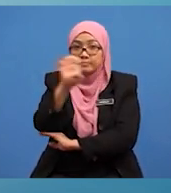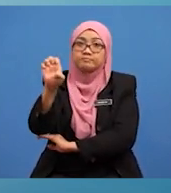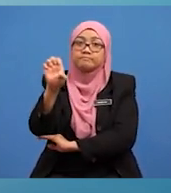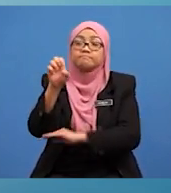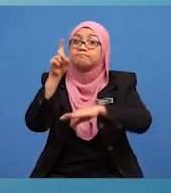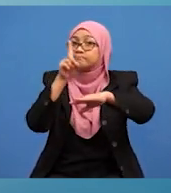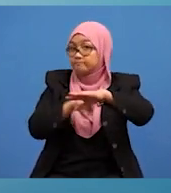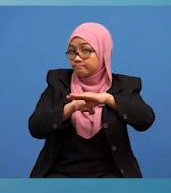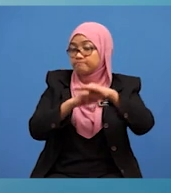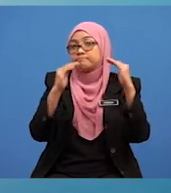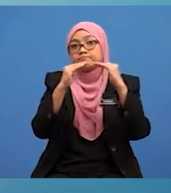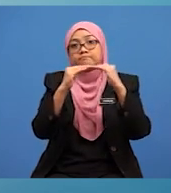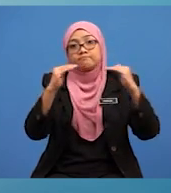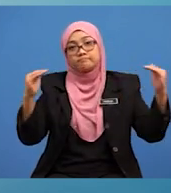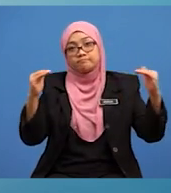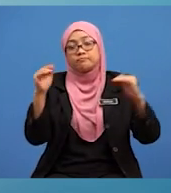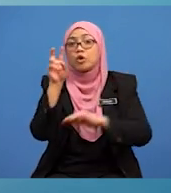kedua.